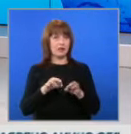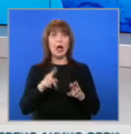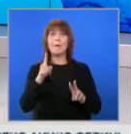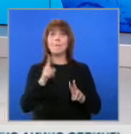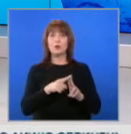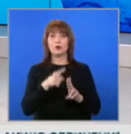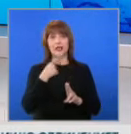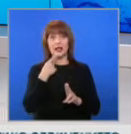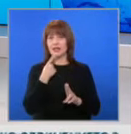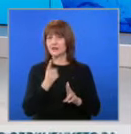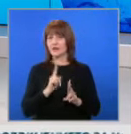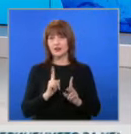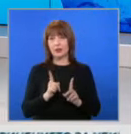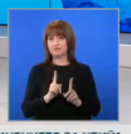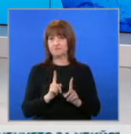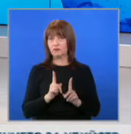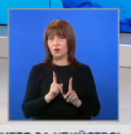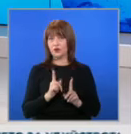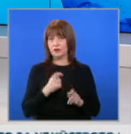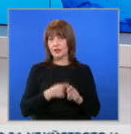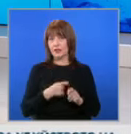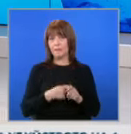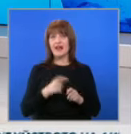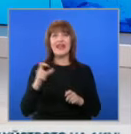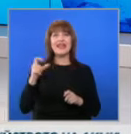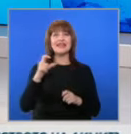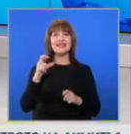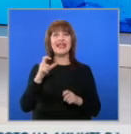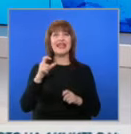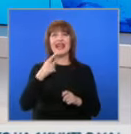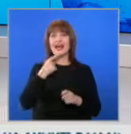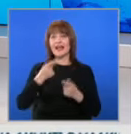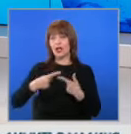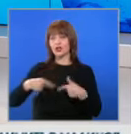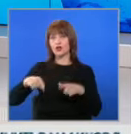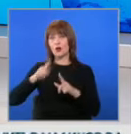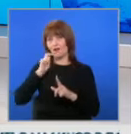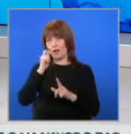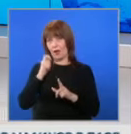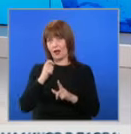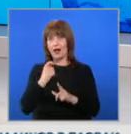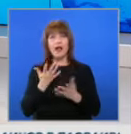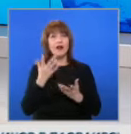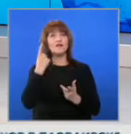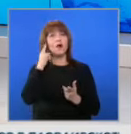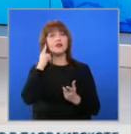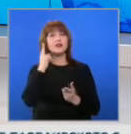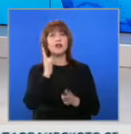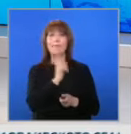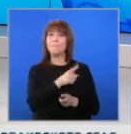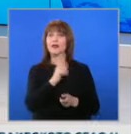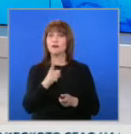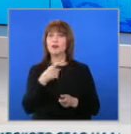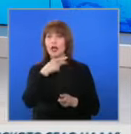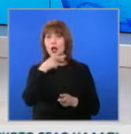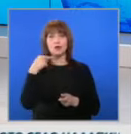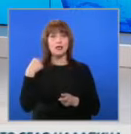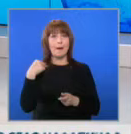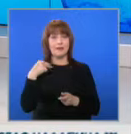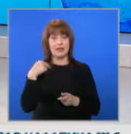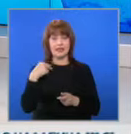Путин заяви, че не изключва създаването на санитарна зона на украинска територия. Какво означава предупреждението на